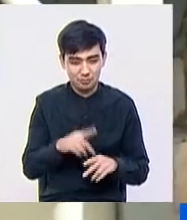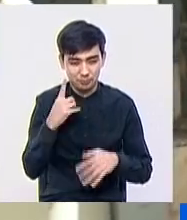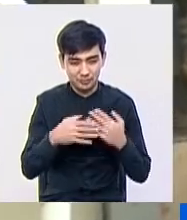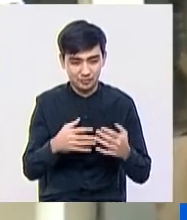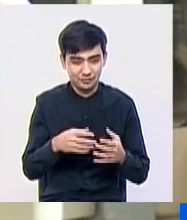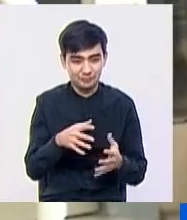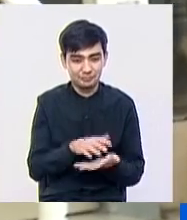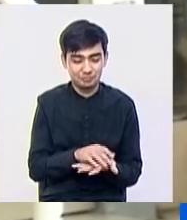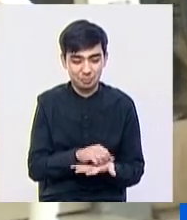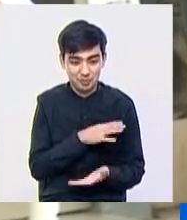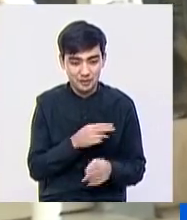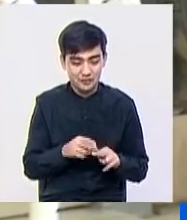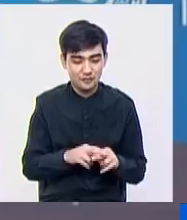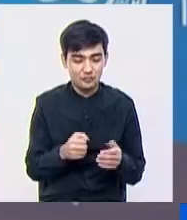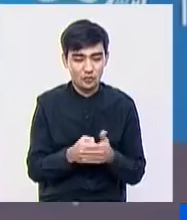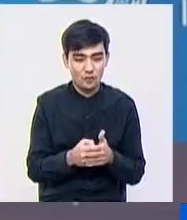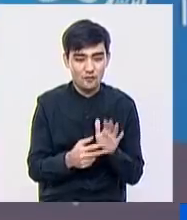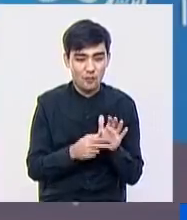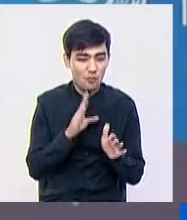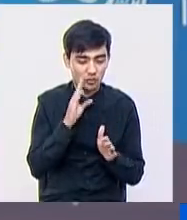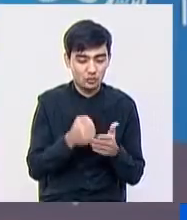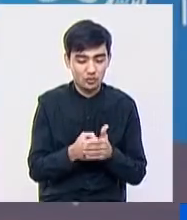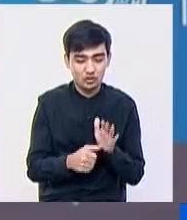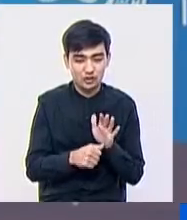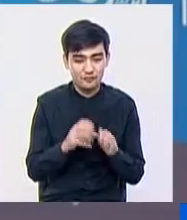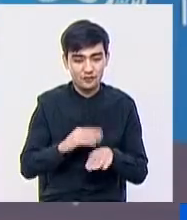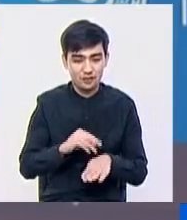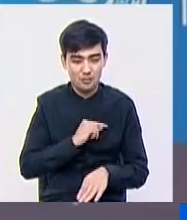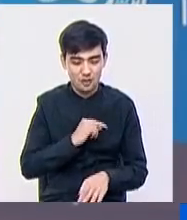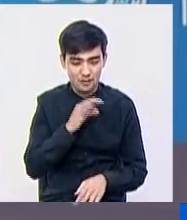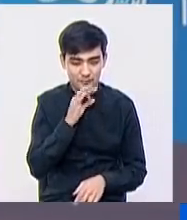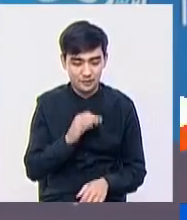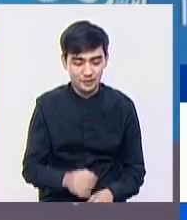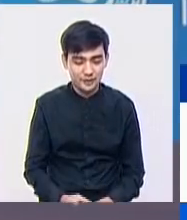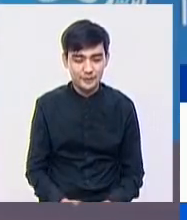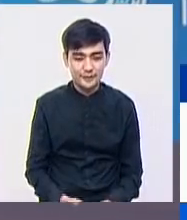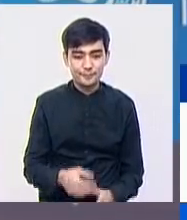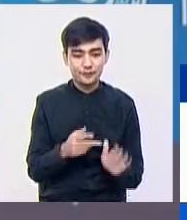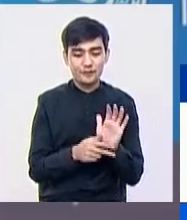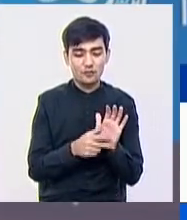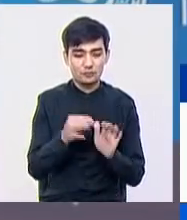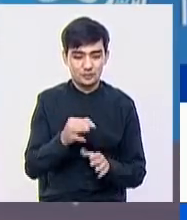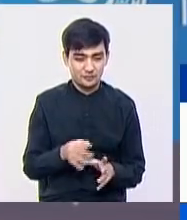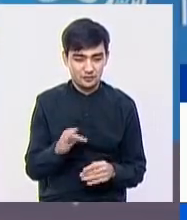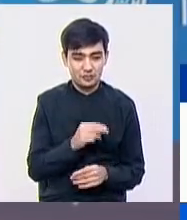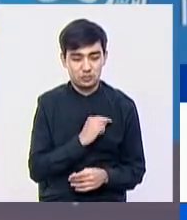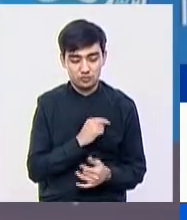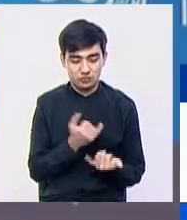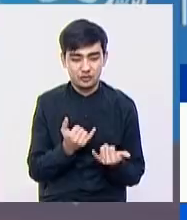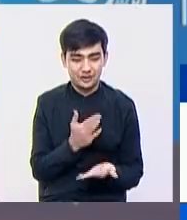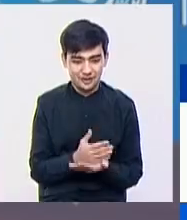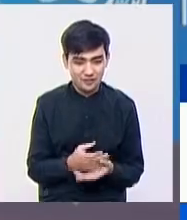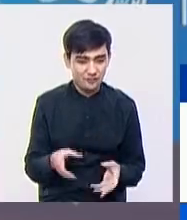только с 8 утра до 6 вечера. 900 аптек всего по городу, порядка 80% они сегодня работают. Ну, понятно, что